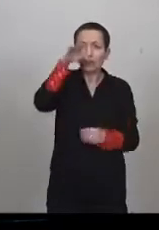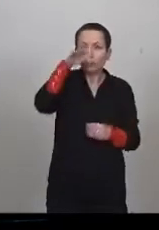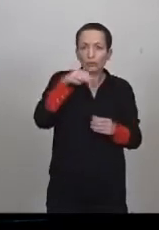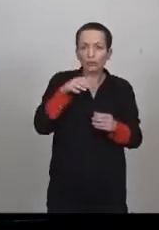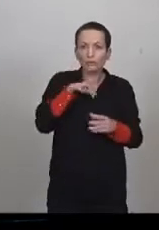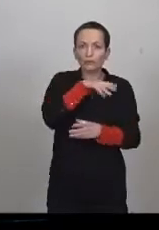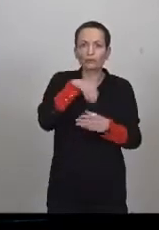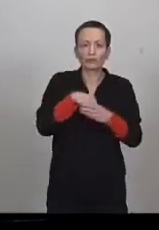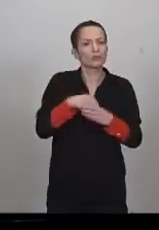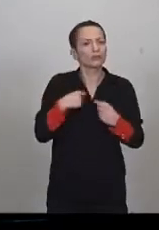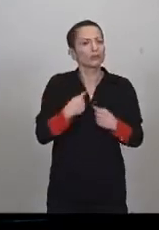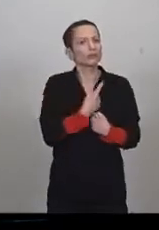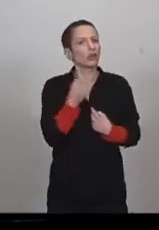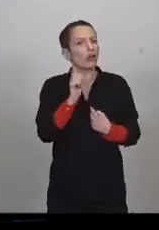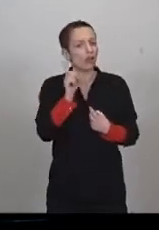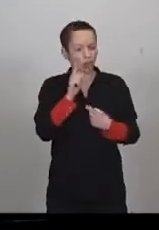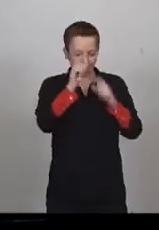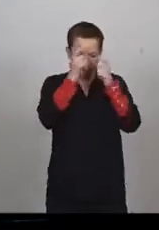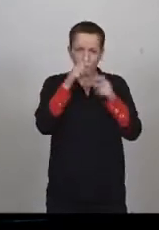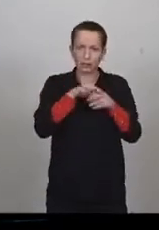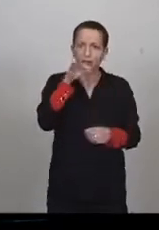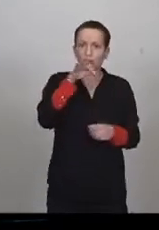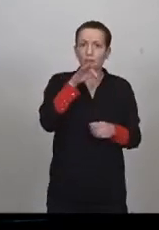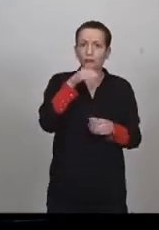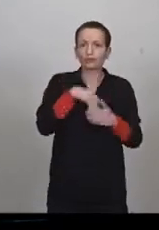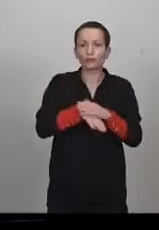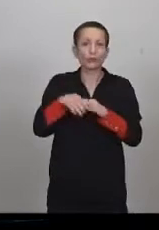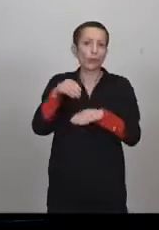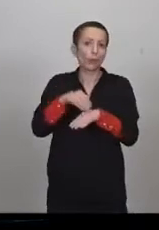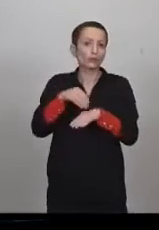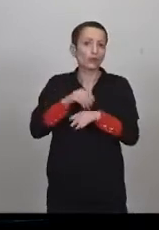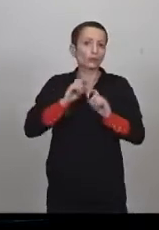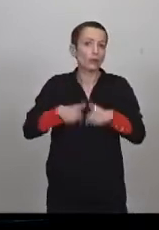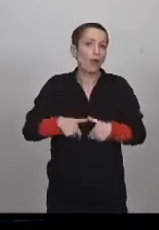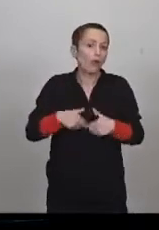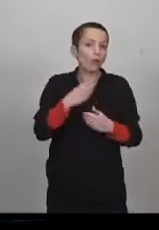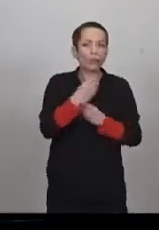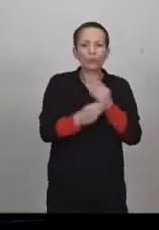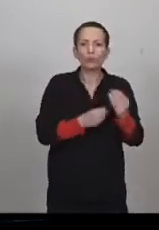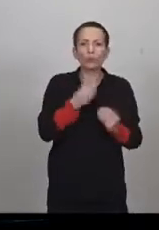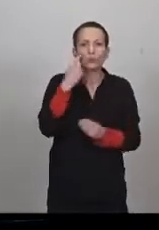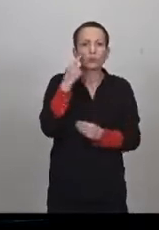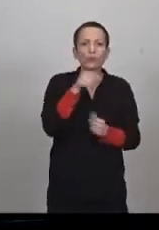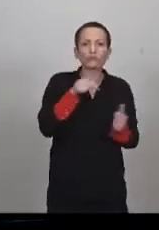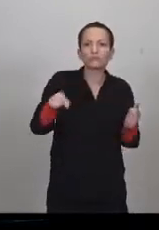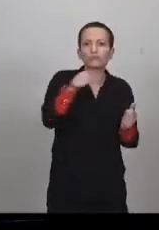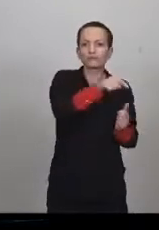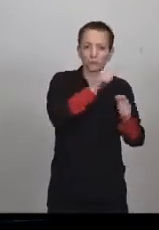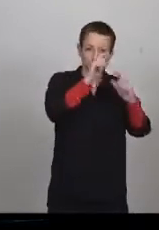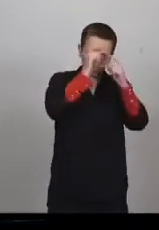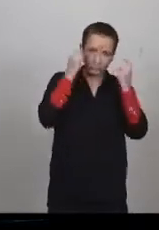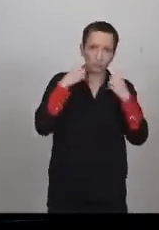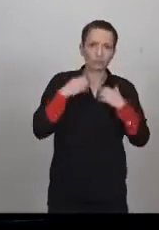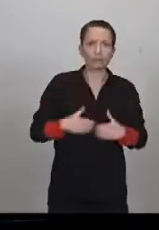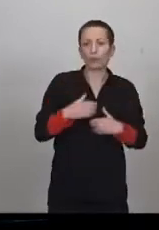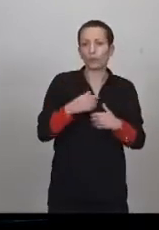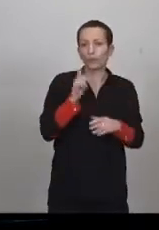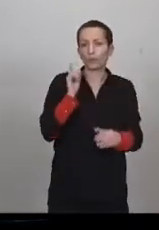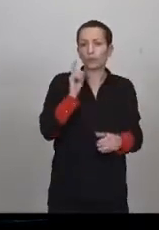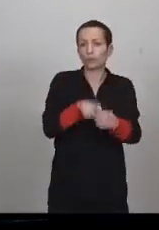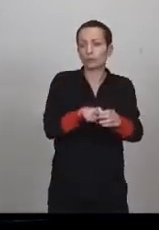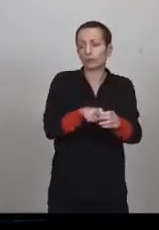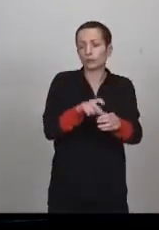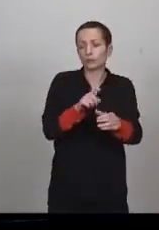parle pas que pour moi, en tant qu'élu siégeant dans les conseils d'école, ou a fortiori pour certains d'entre nous qui sont membres du comité syndical du